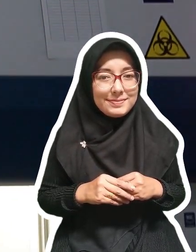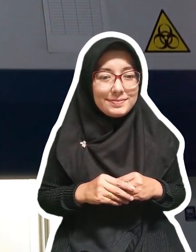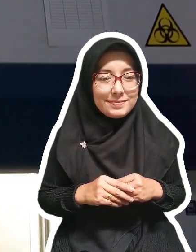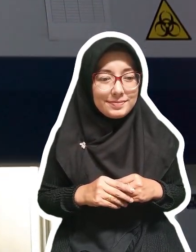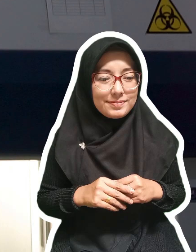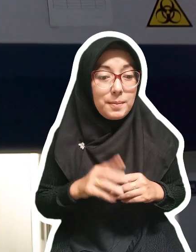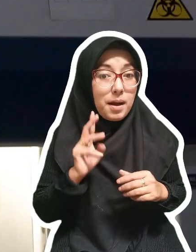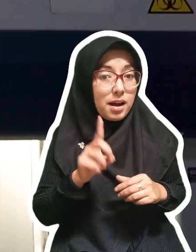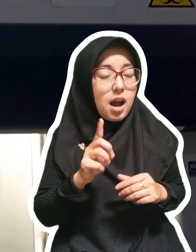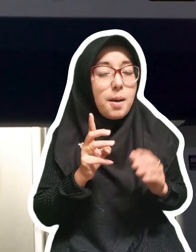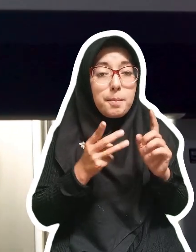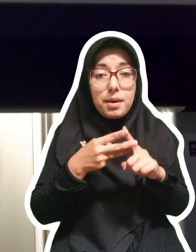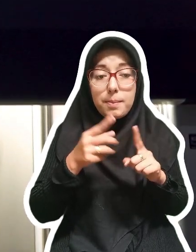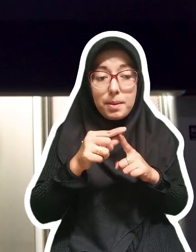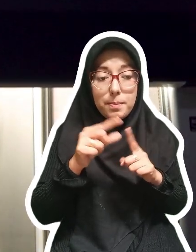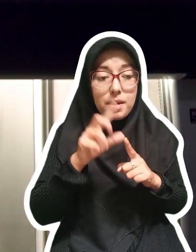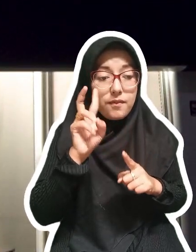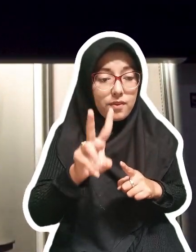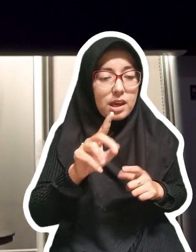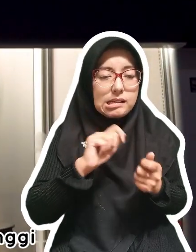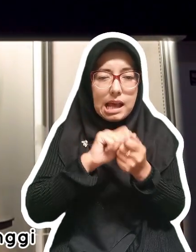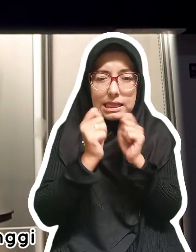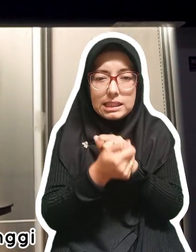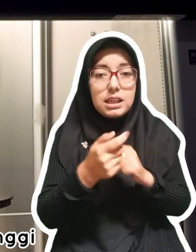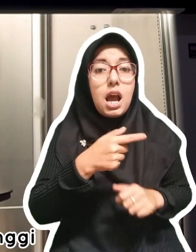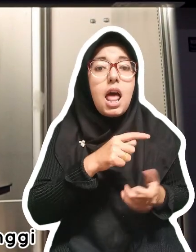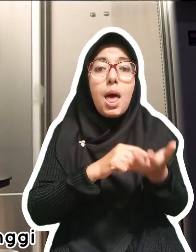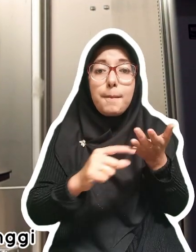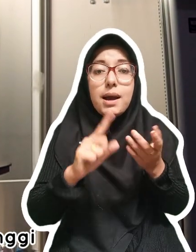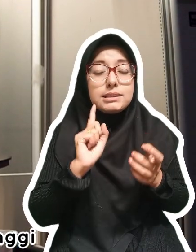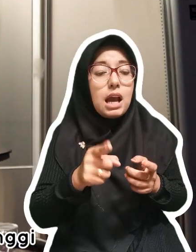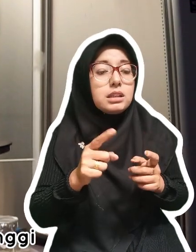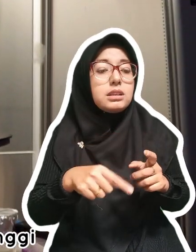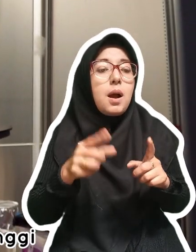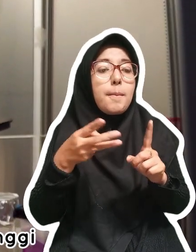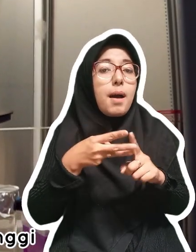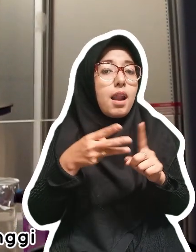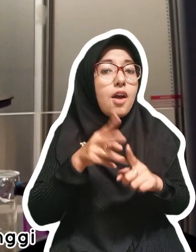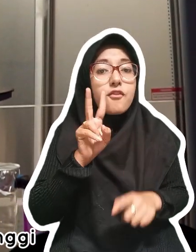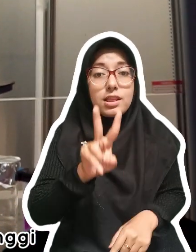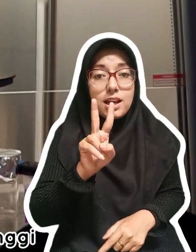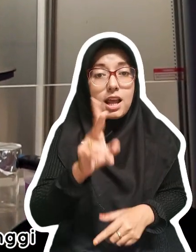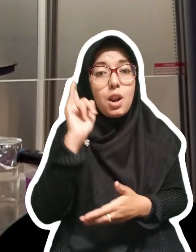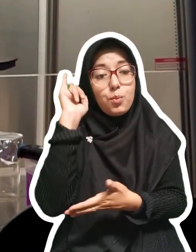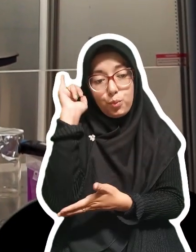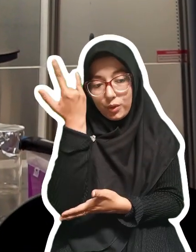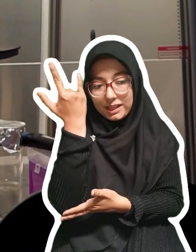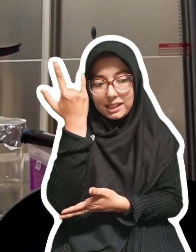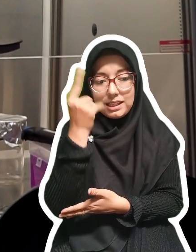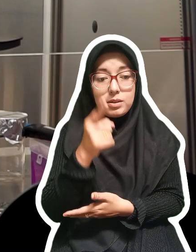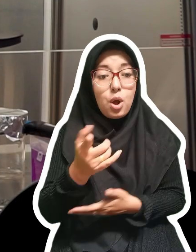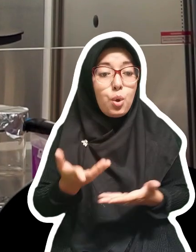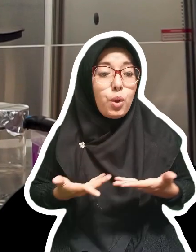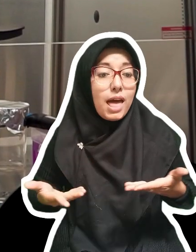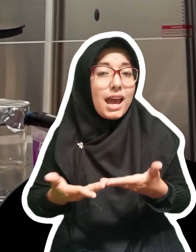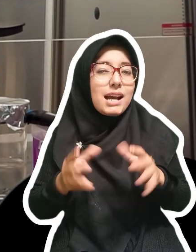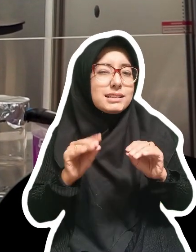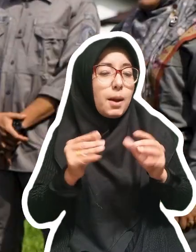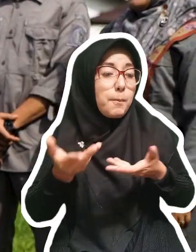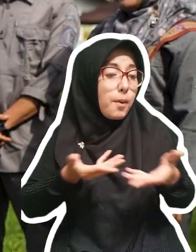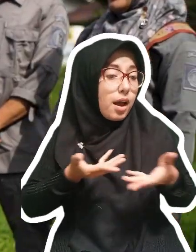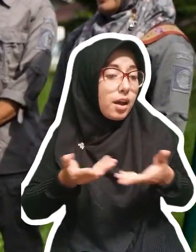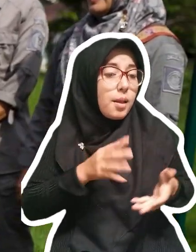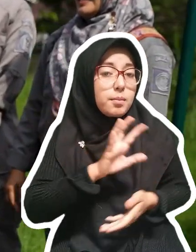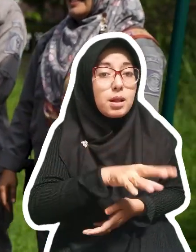54-140-5-2013, maka BPPV berganti nama menjadi Balai Veteriner Bukit Tinggi dengan wilayah kerja